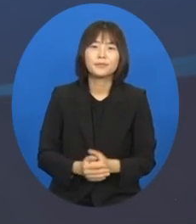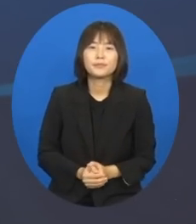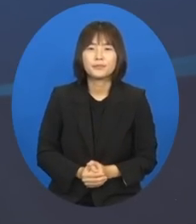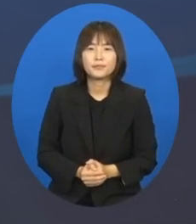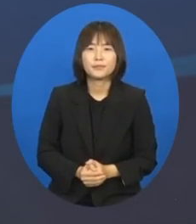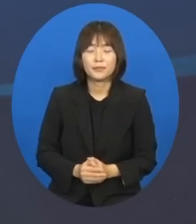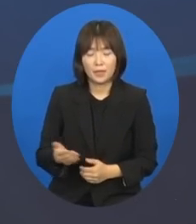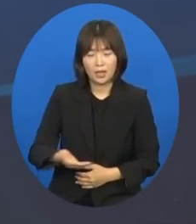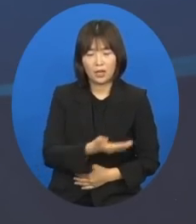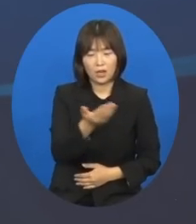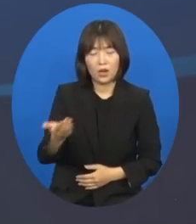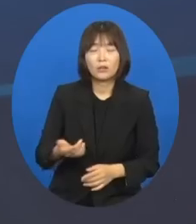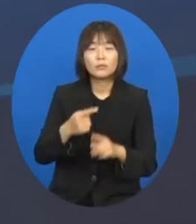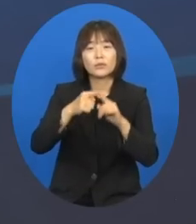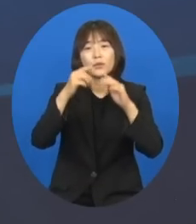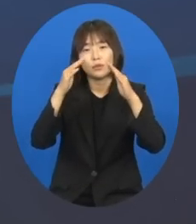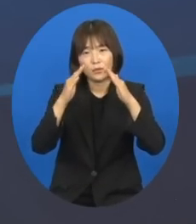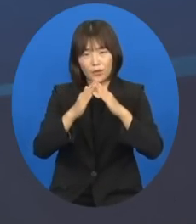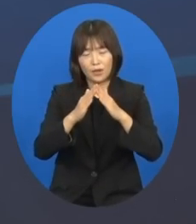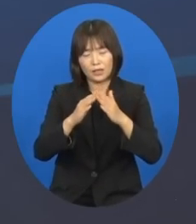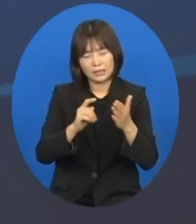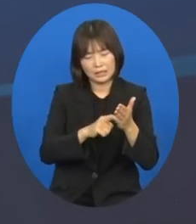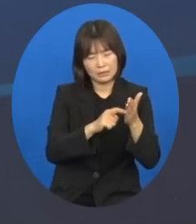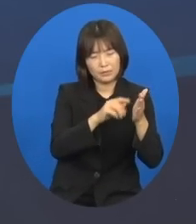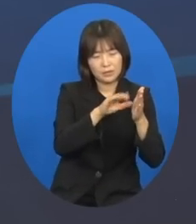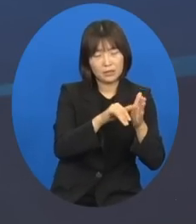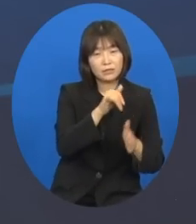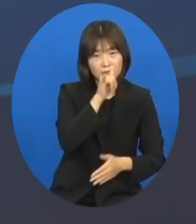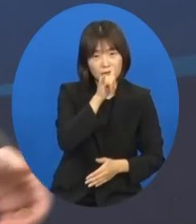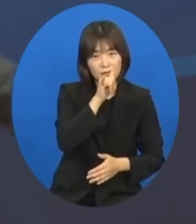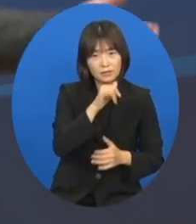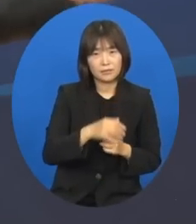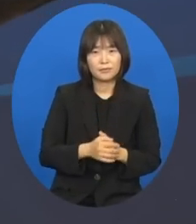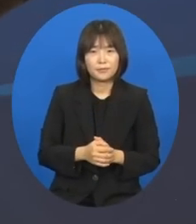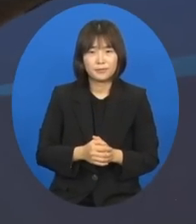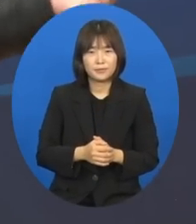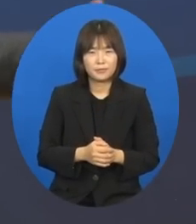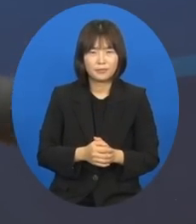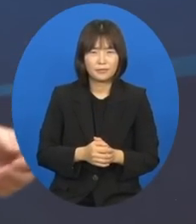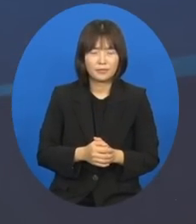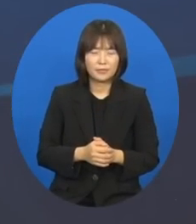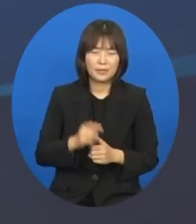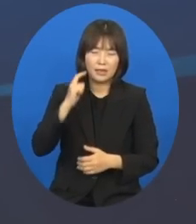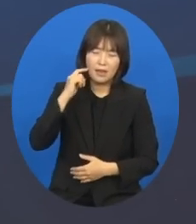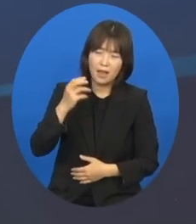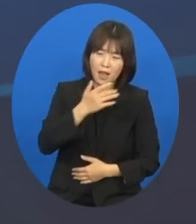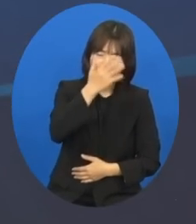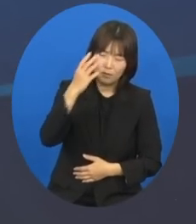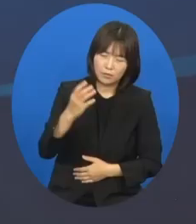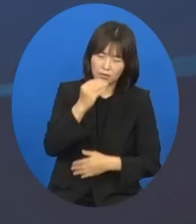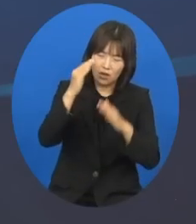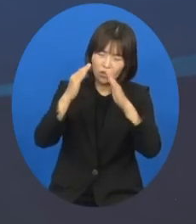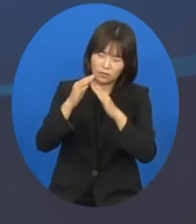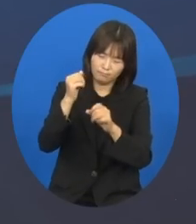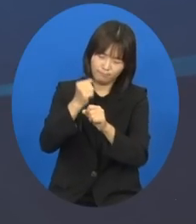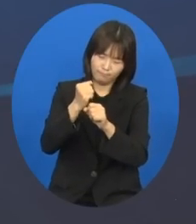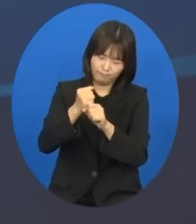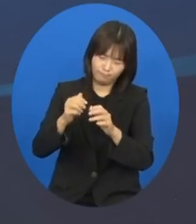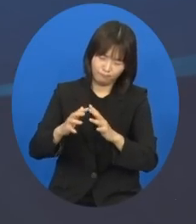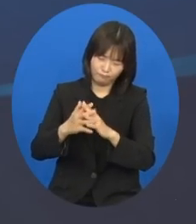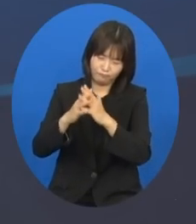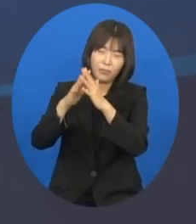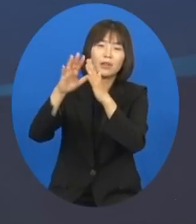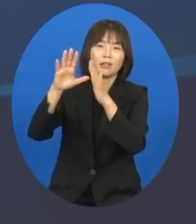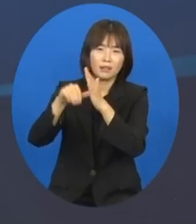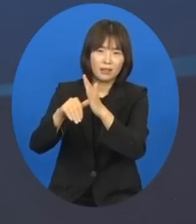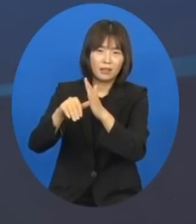여러분의 교회가 급할 때도 있었지요 예전에이 아름다운 성전을 지을 때도 정말 하루하루